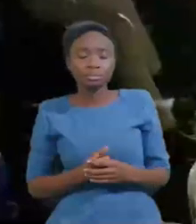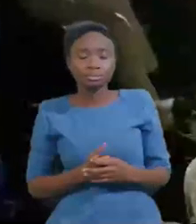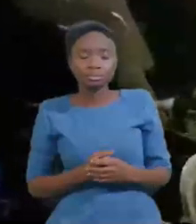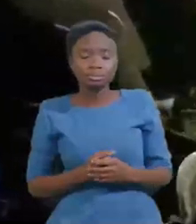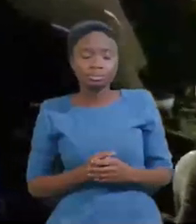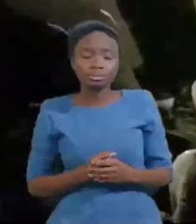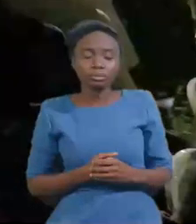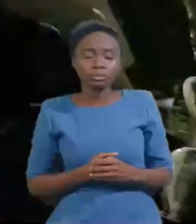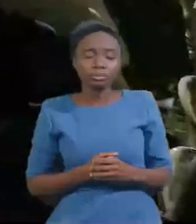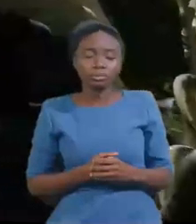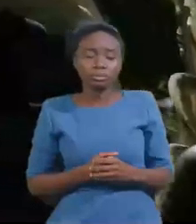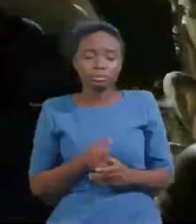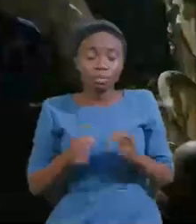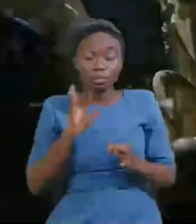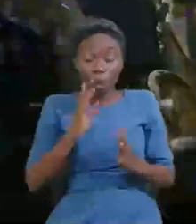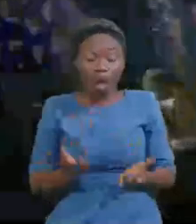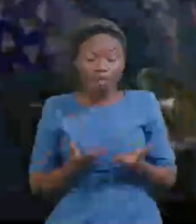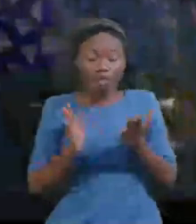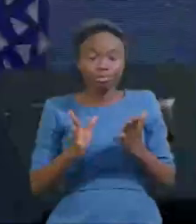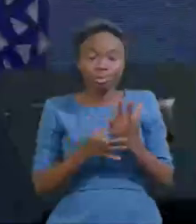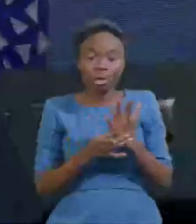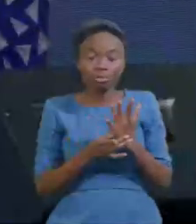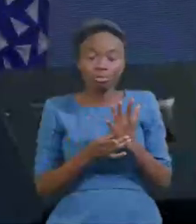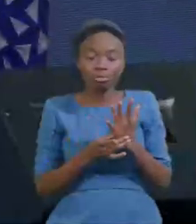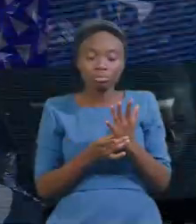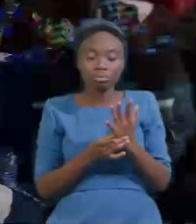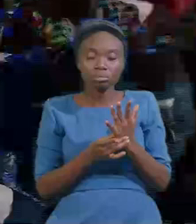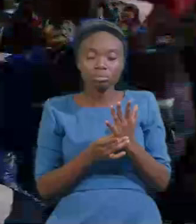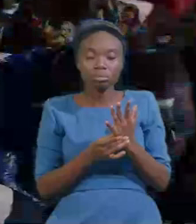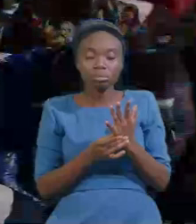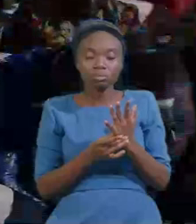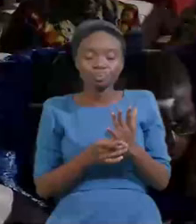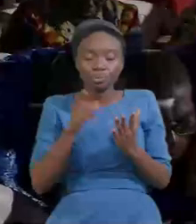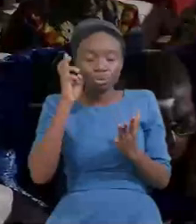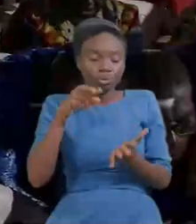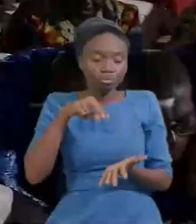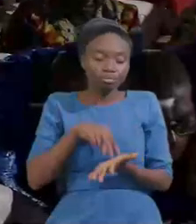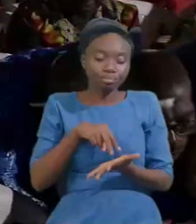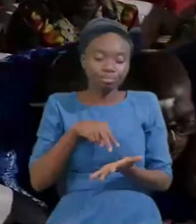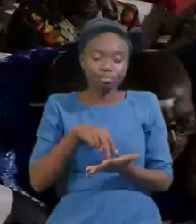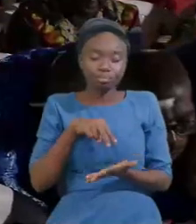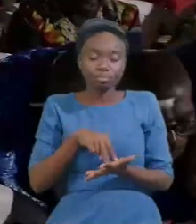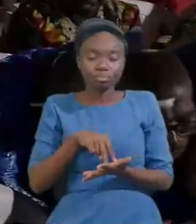J'admets le besoin de la paix de Dieu dans mon cœur. Si tu lèves la main,